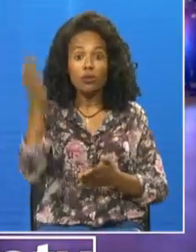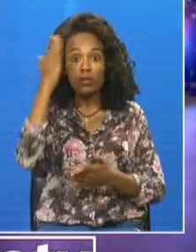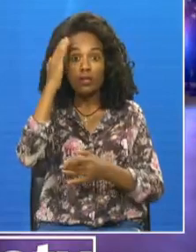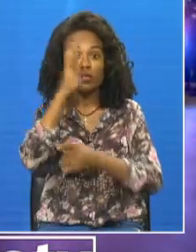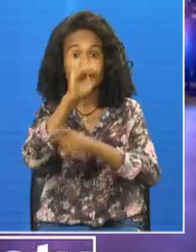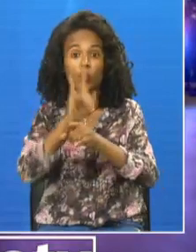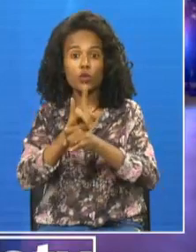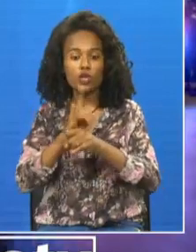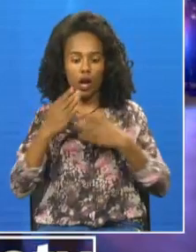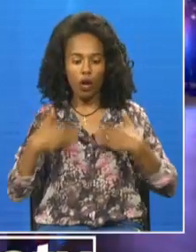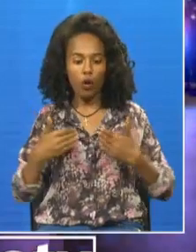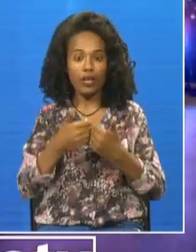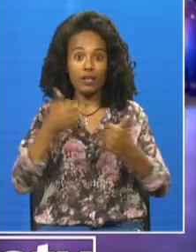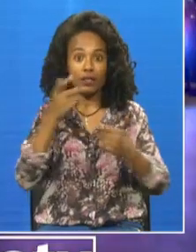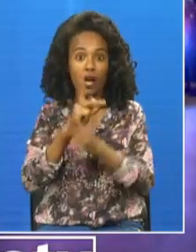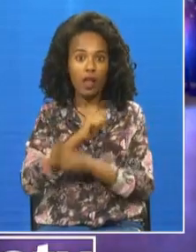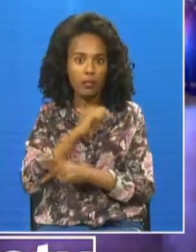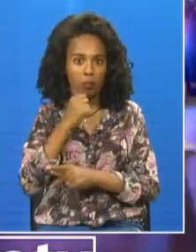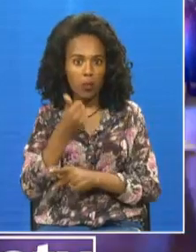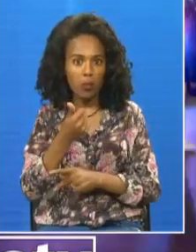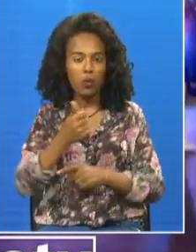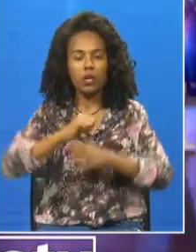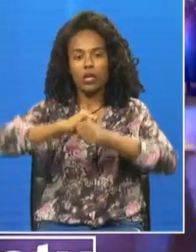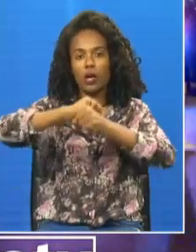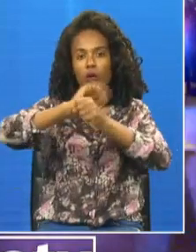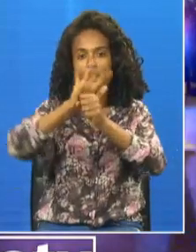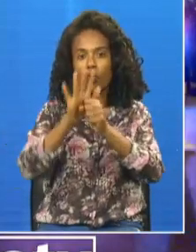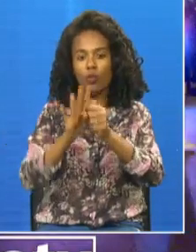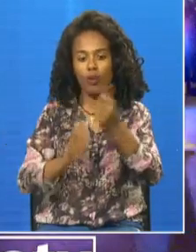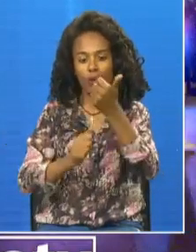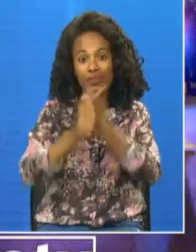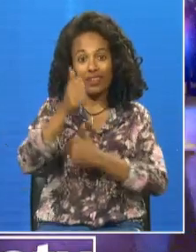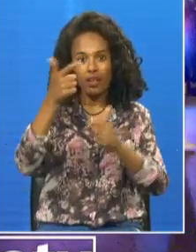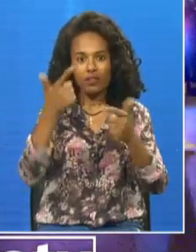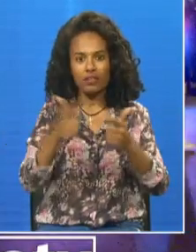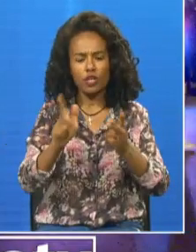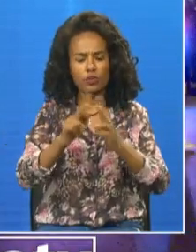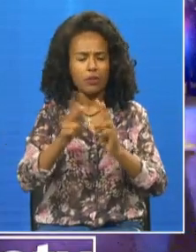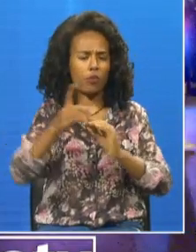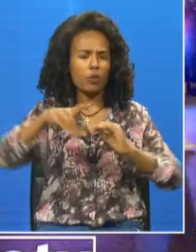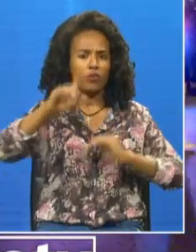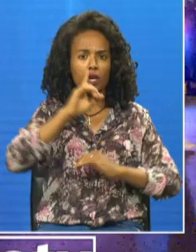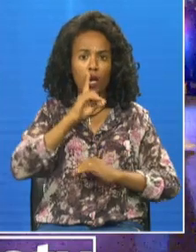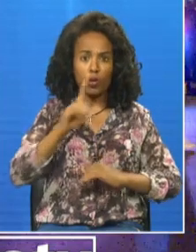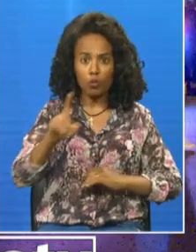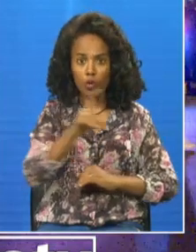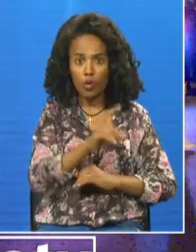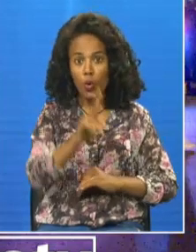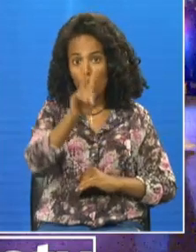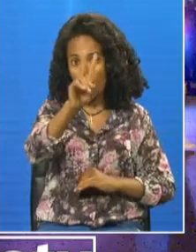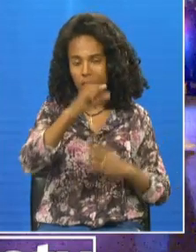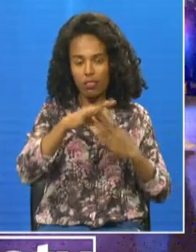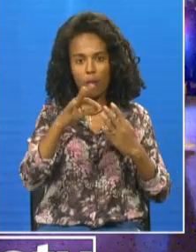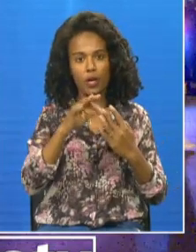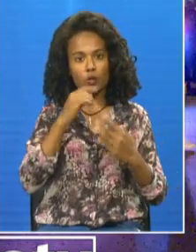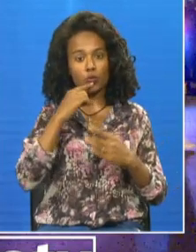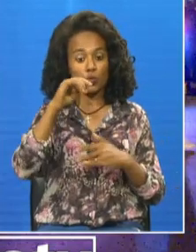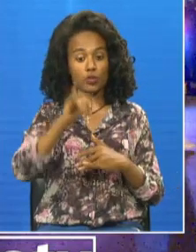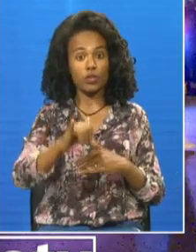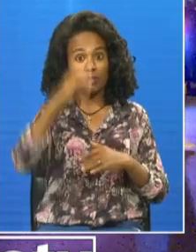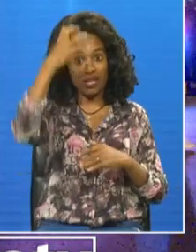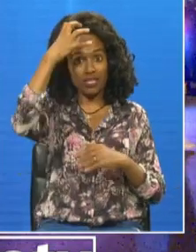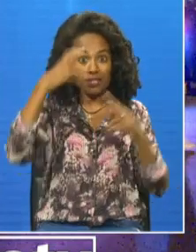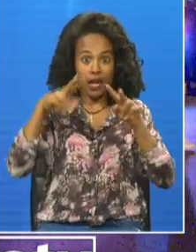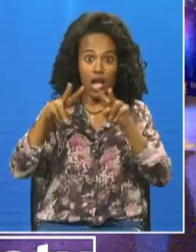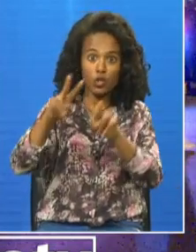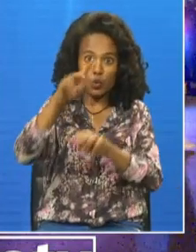አካላዊ ርቀትን ጠብቆ በማሰለፍ ረገድ፣ ከዛ ውጭ ደግሞ ከፍተኛ ፍሰት ያለባቸው አካባቢዎች እንደ ሜክሲኮ አይነት በቂ የሚባል